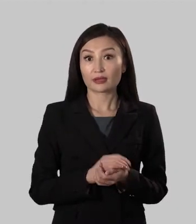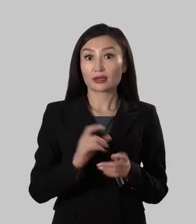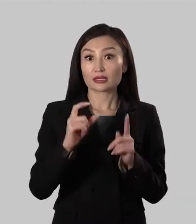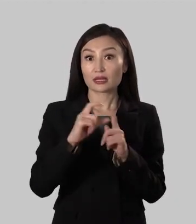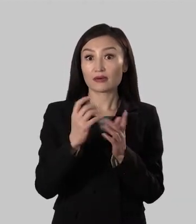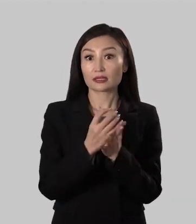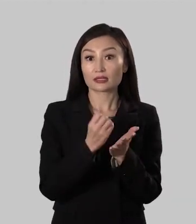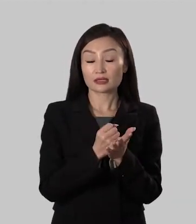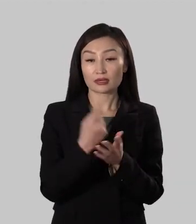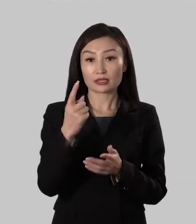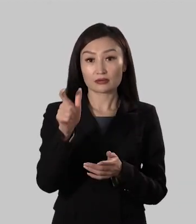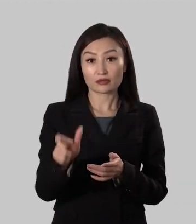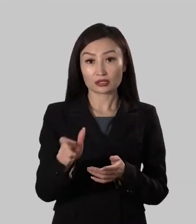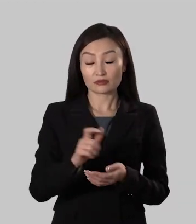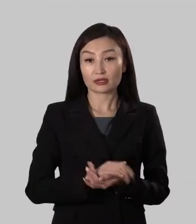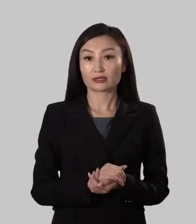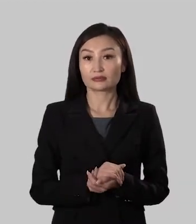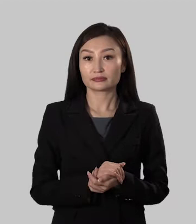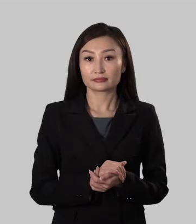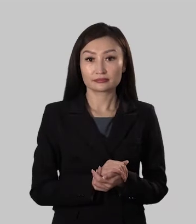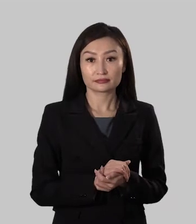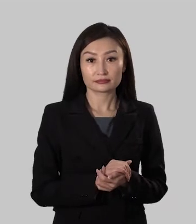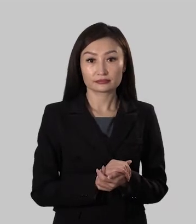Словарный запас одного человека.